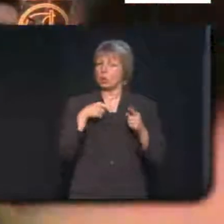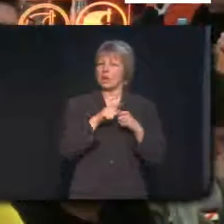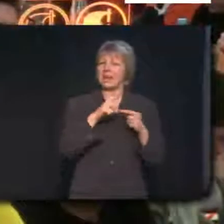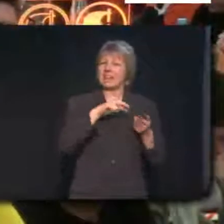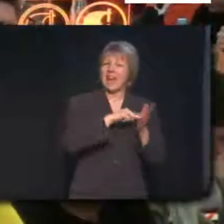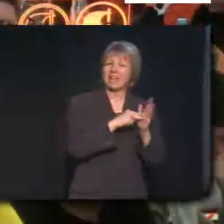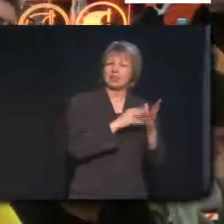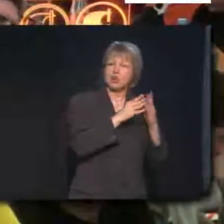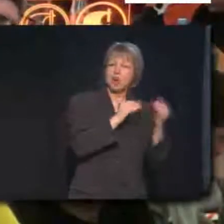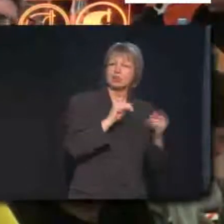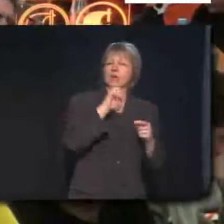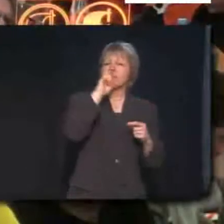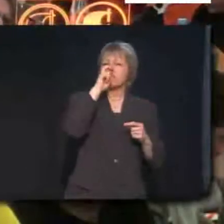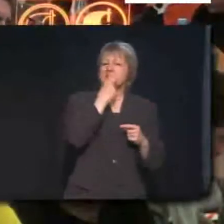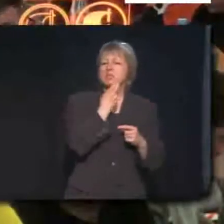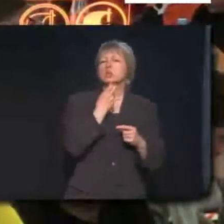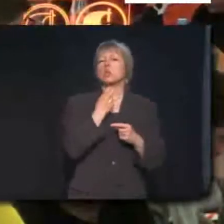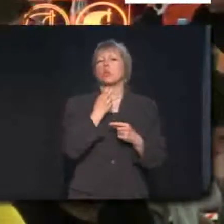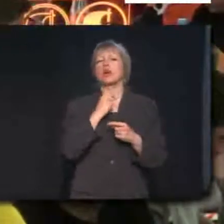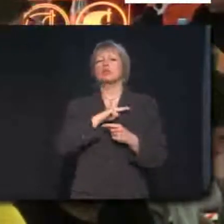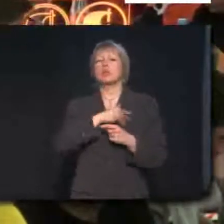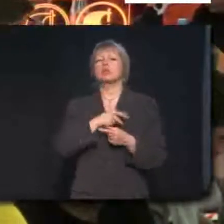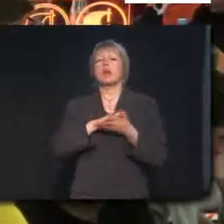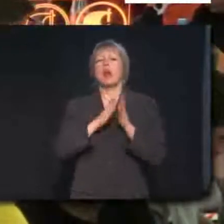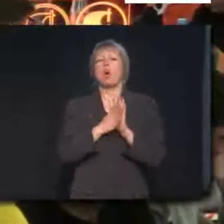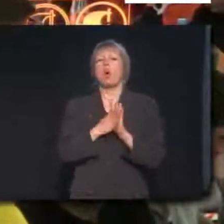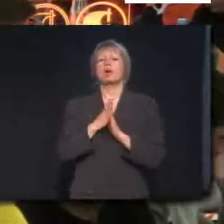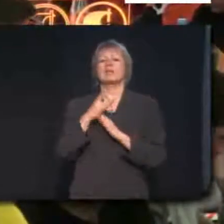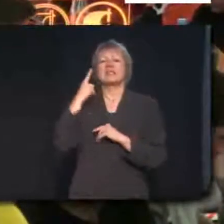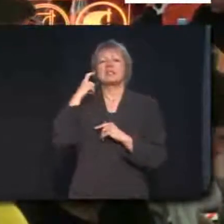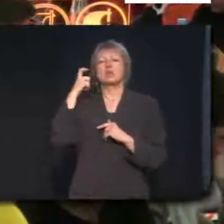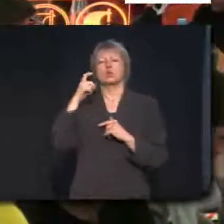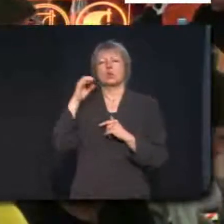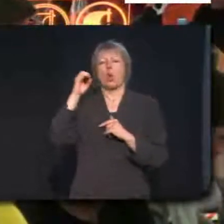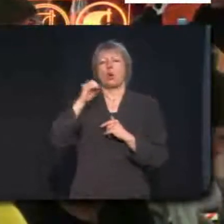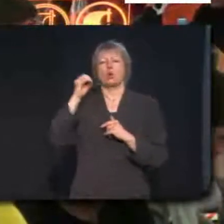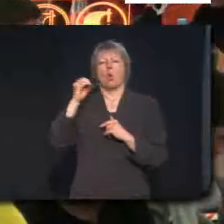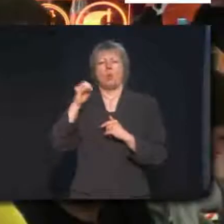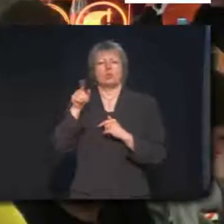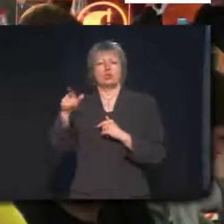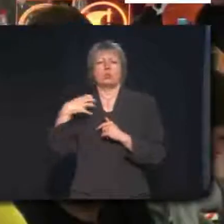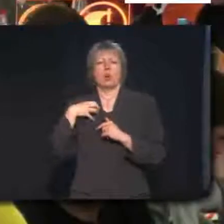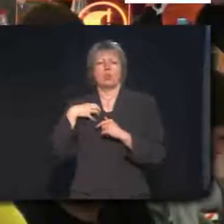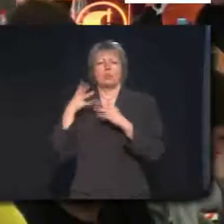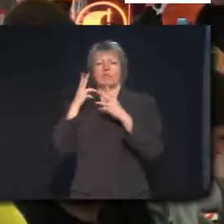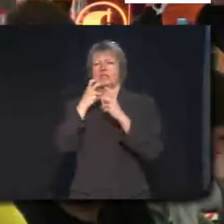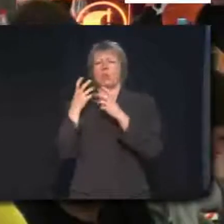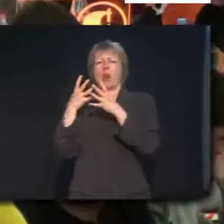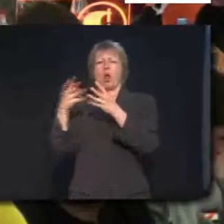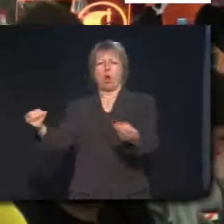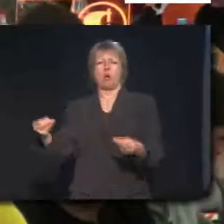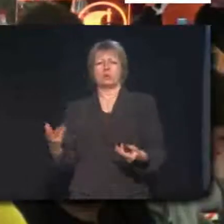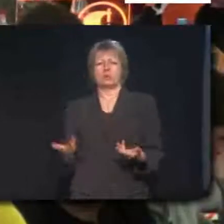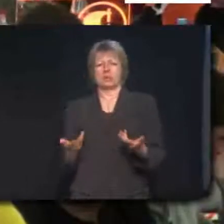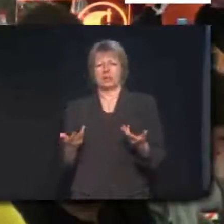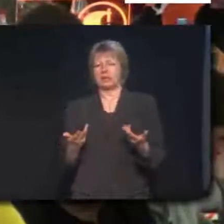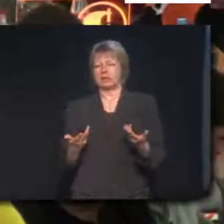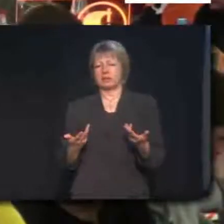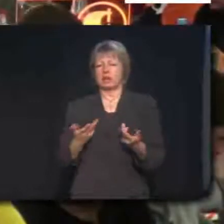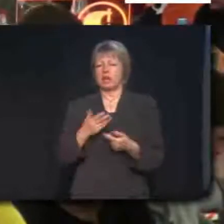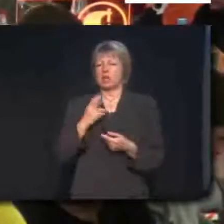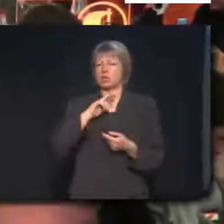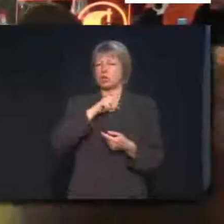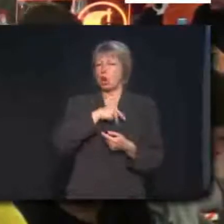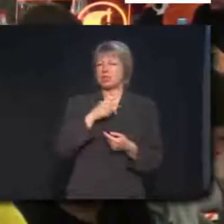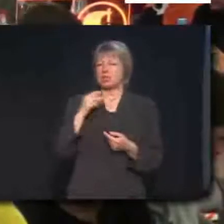beziehungsweise so ökonomisches Problem zu lösen nämlich das so zur ökonomische Problem dass Zeit